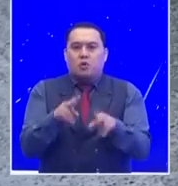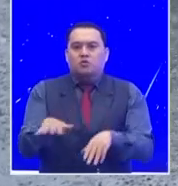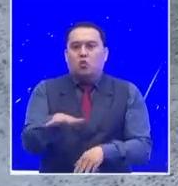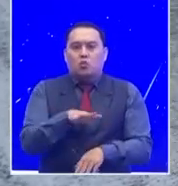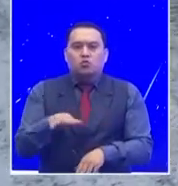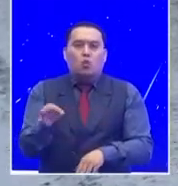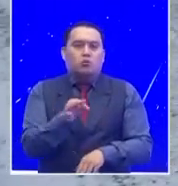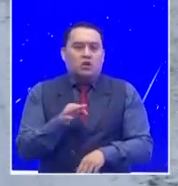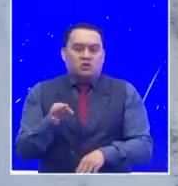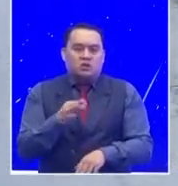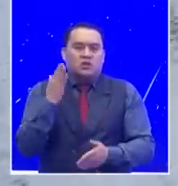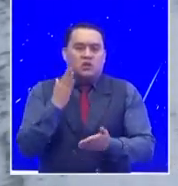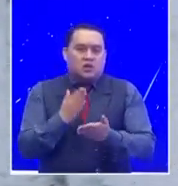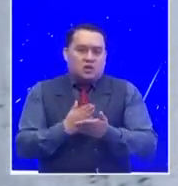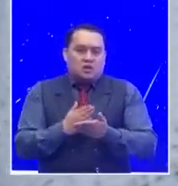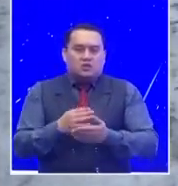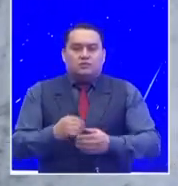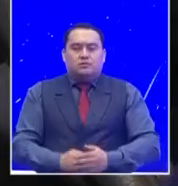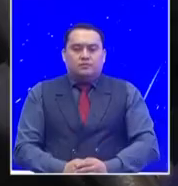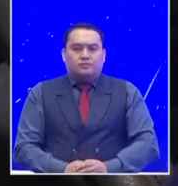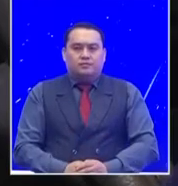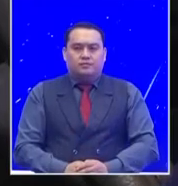участках области. Однако никто не застрахован.